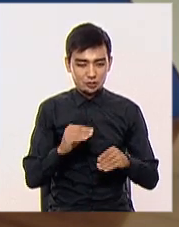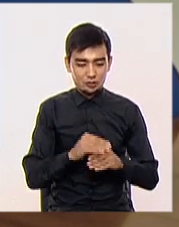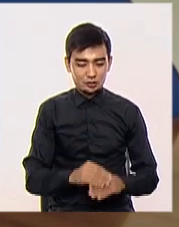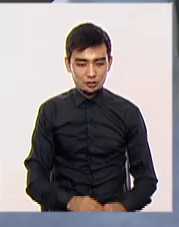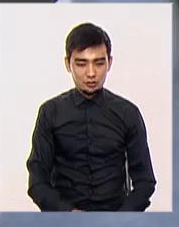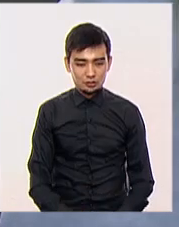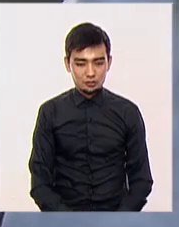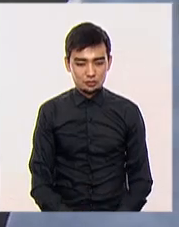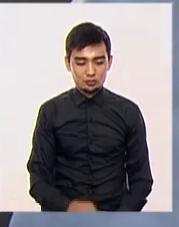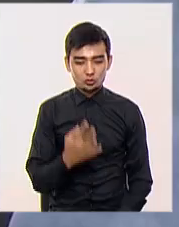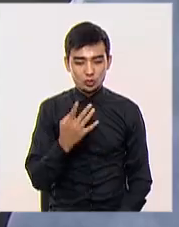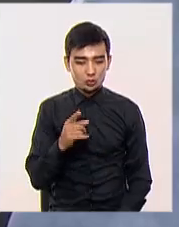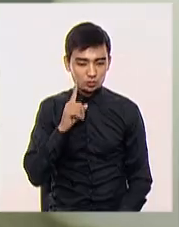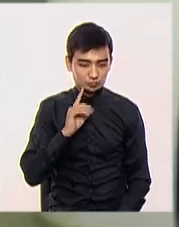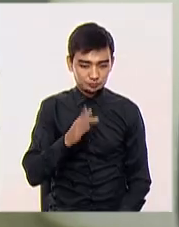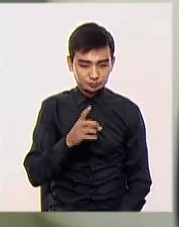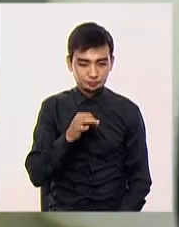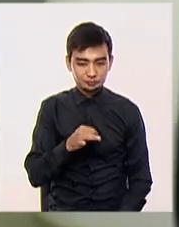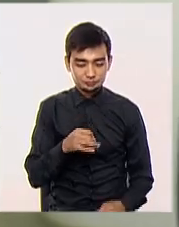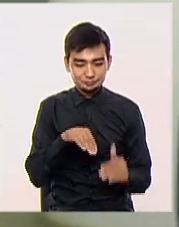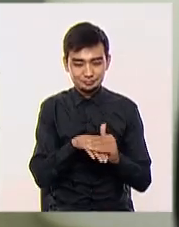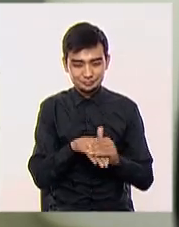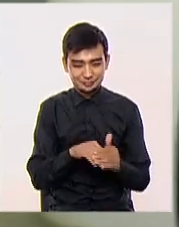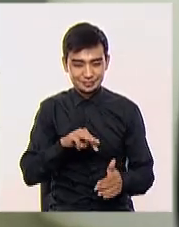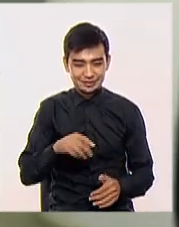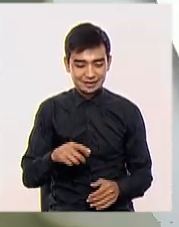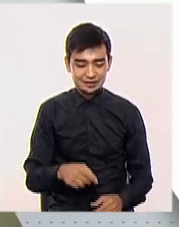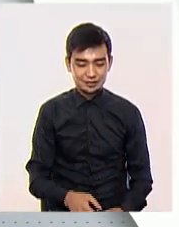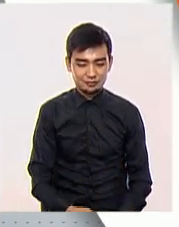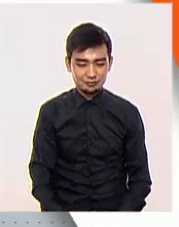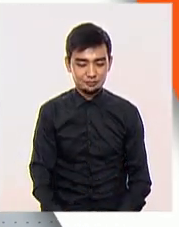максимальные ставки. Насколько выгоднее будет хранить накопление в тенге?